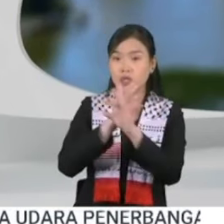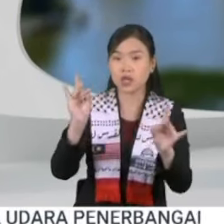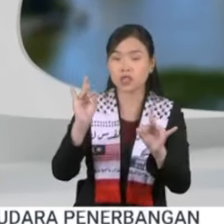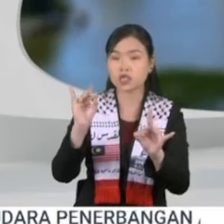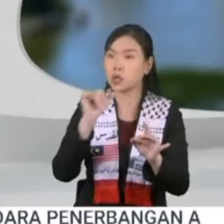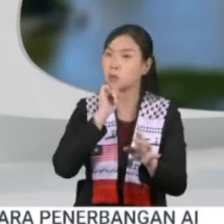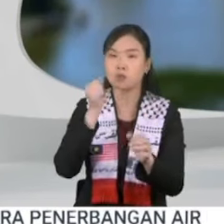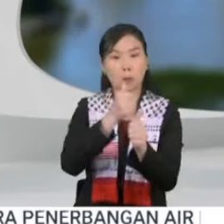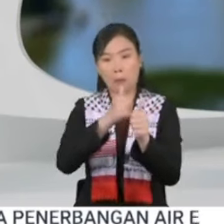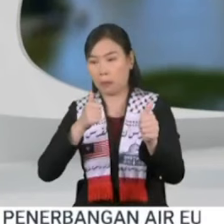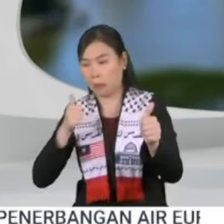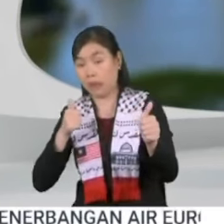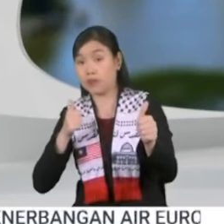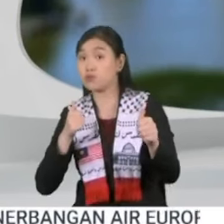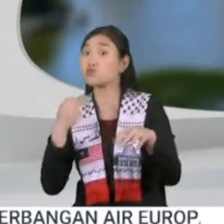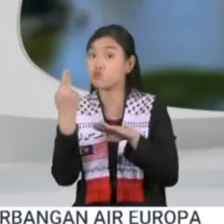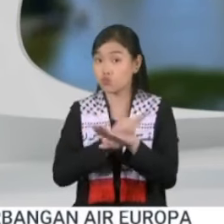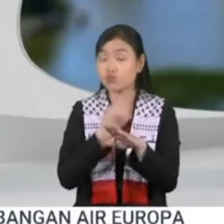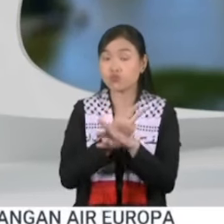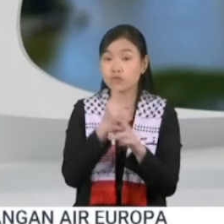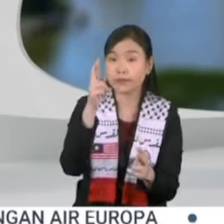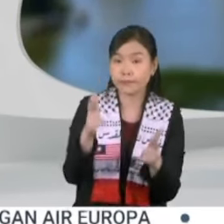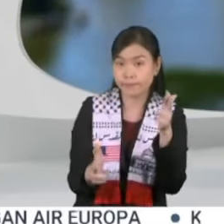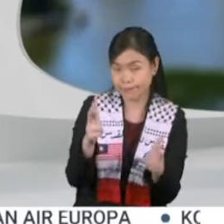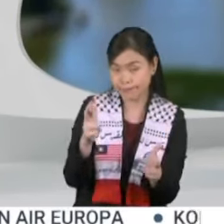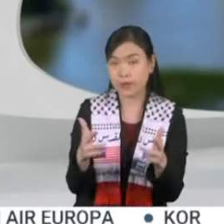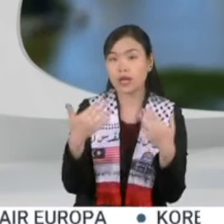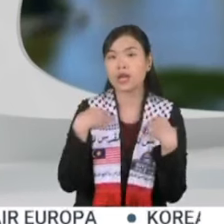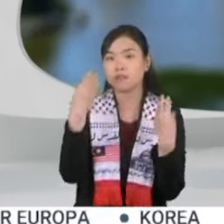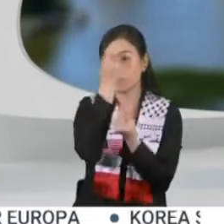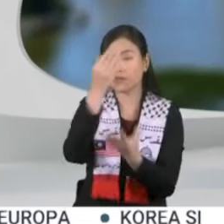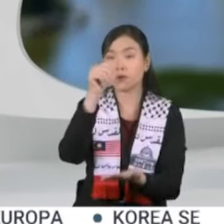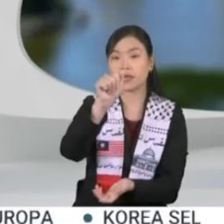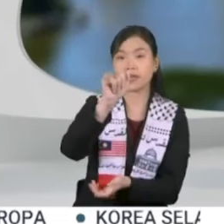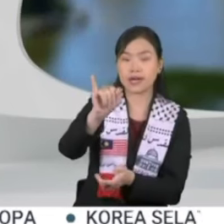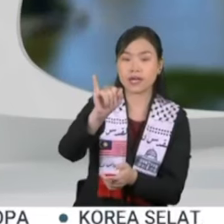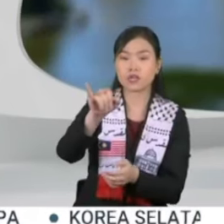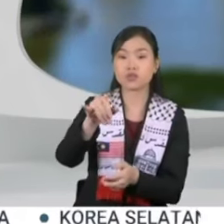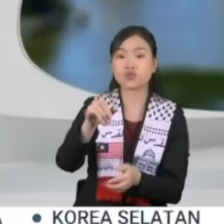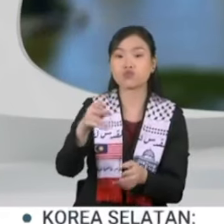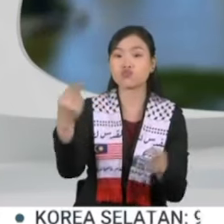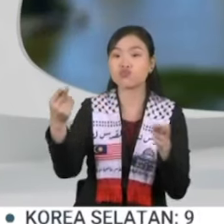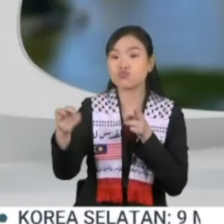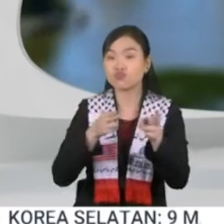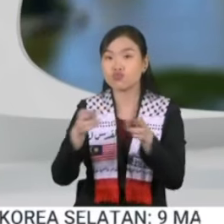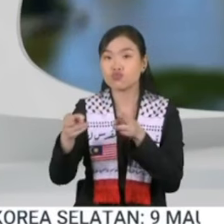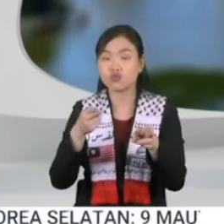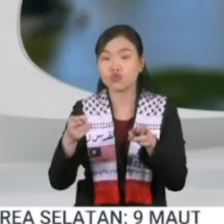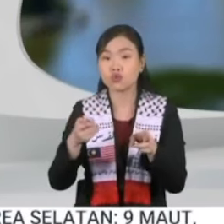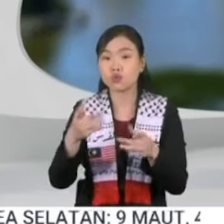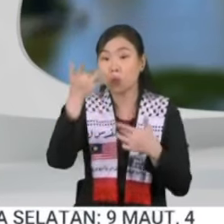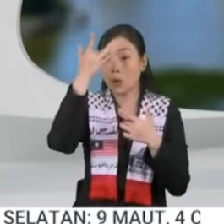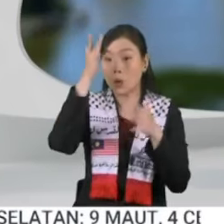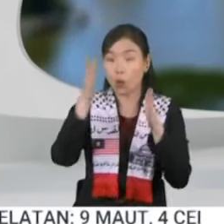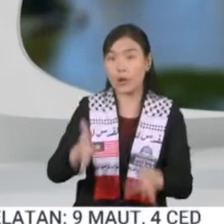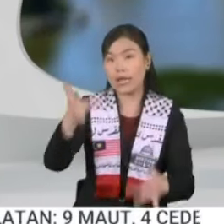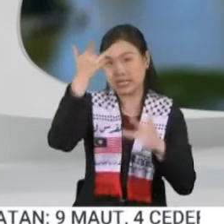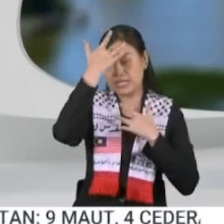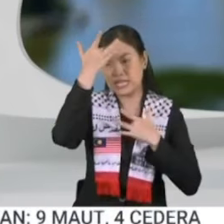ketinggalan menggunakan sistem robotik yang dilengkapi dengan informasi AI dalam mengendalikan penyakit osteoartritis